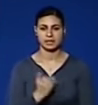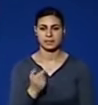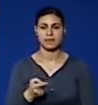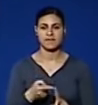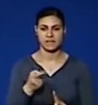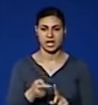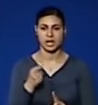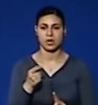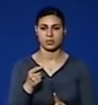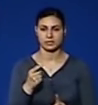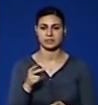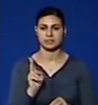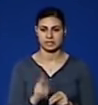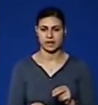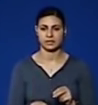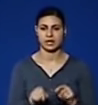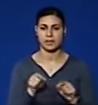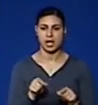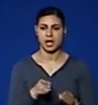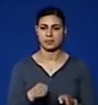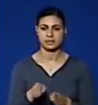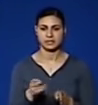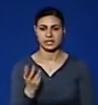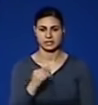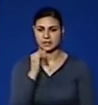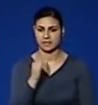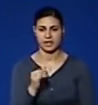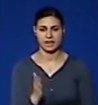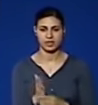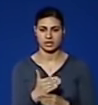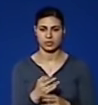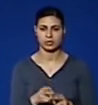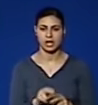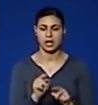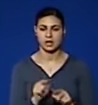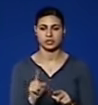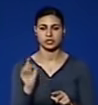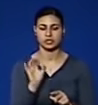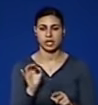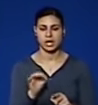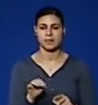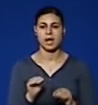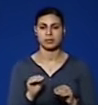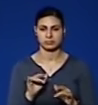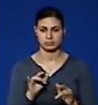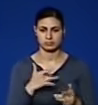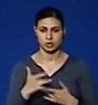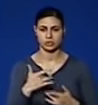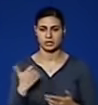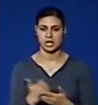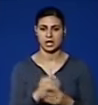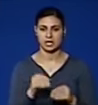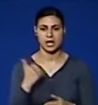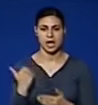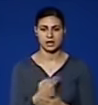მკვლელობით თავდება. ამ გზას ბუნებრივია ვერანი გადაუხოვდა და რაც ეხება დადგმას, ახლებური ხედვა